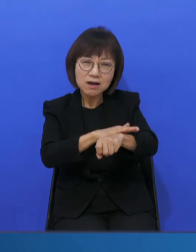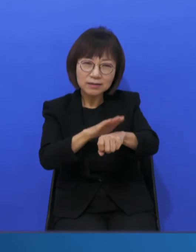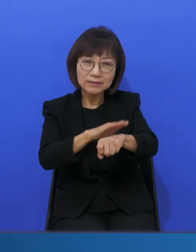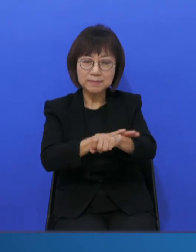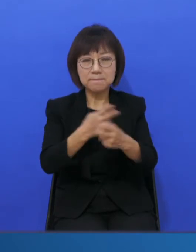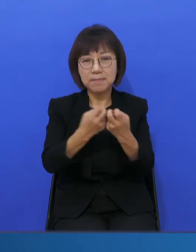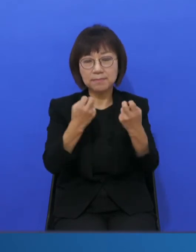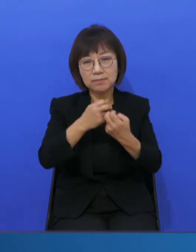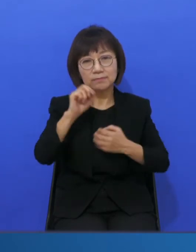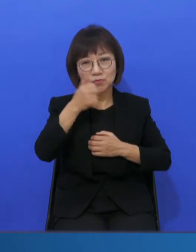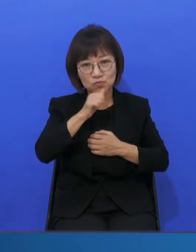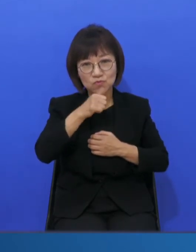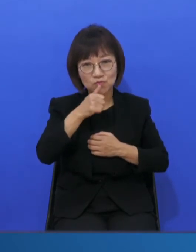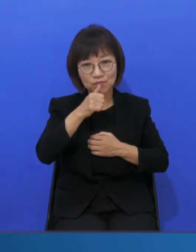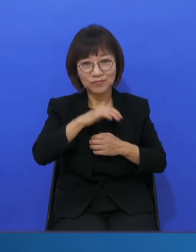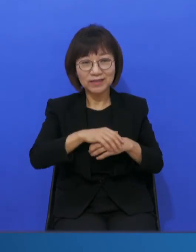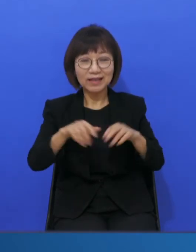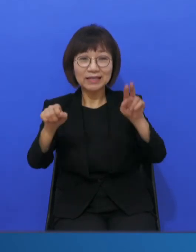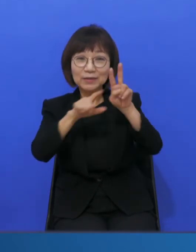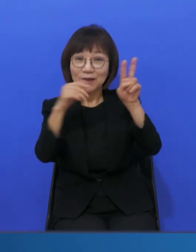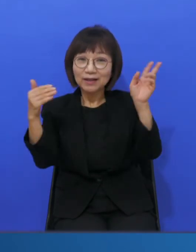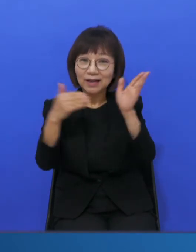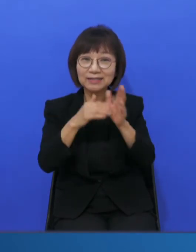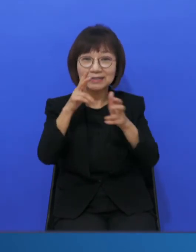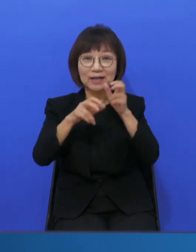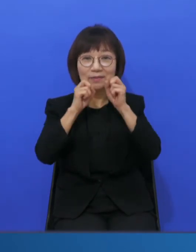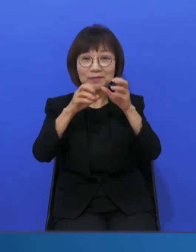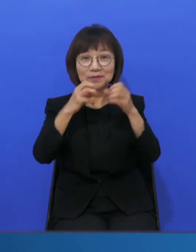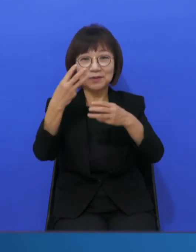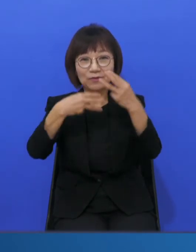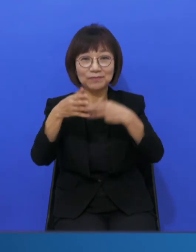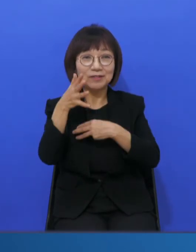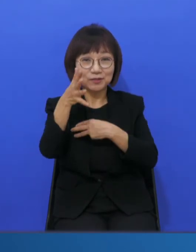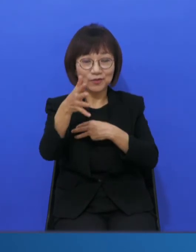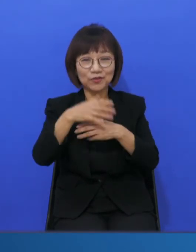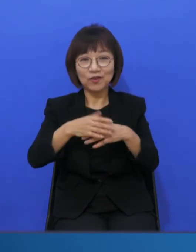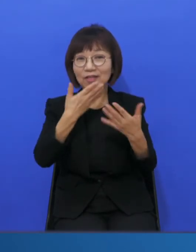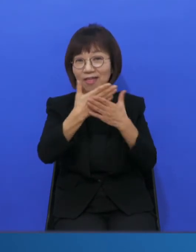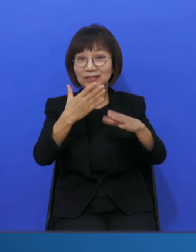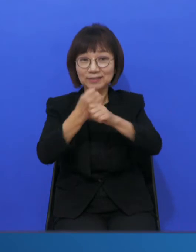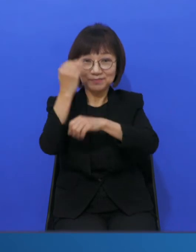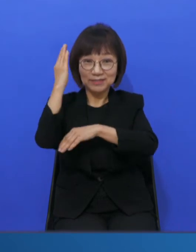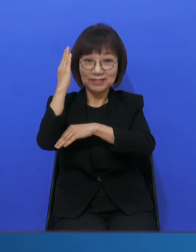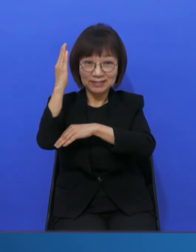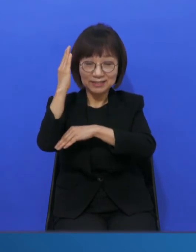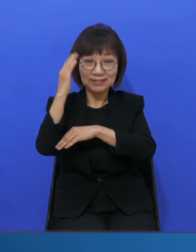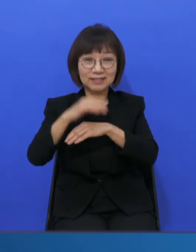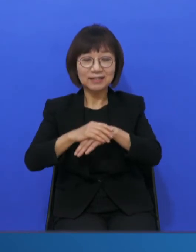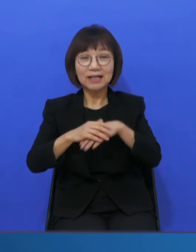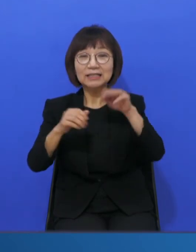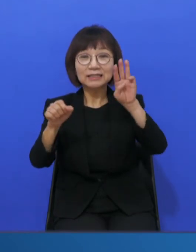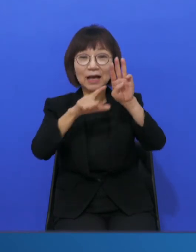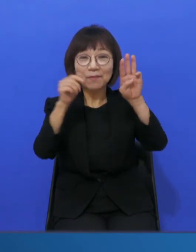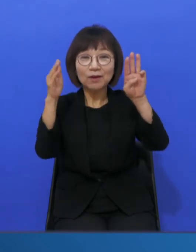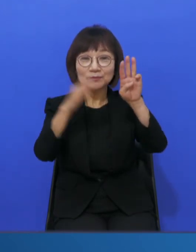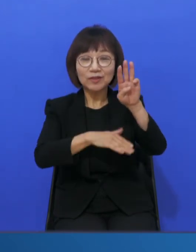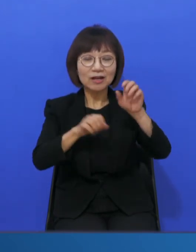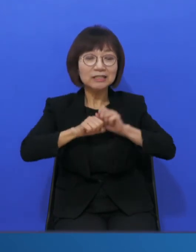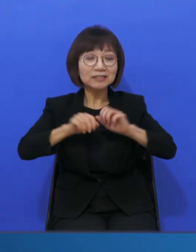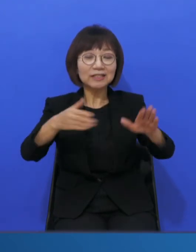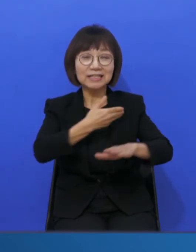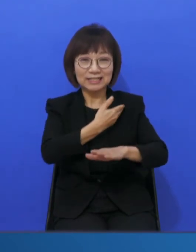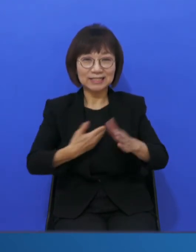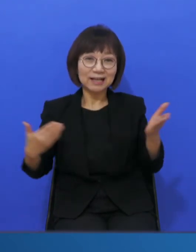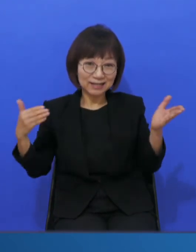진행되는 독일어 통역은 2월까지 산업선교와 렘넌트 전도학, 핵심 메시지가 통역되며 3월부터는 흩어진